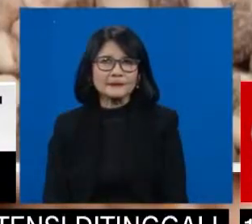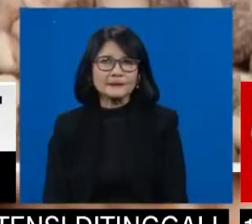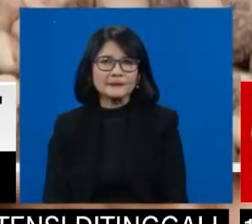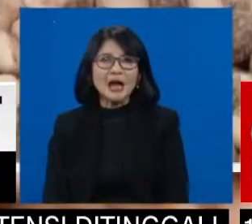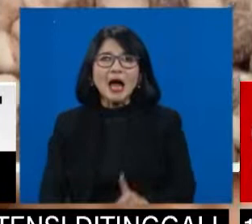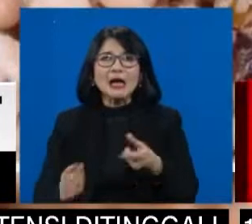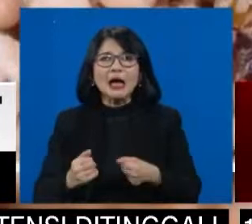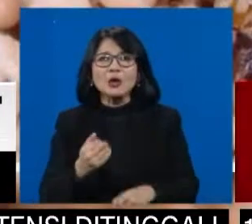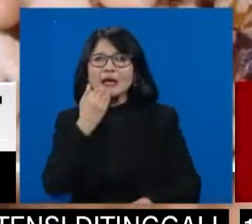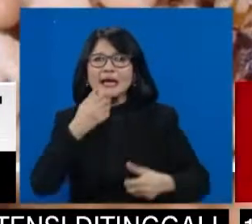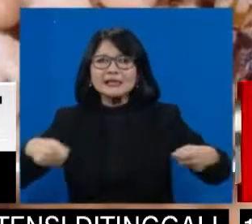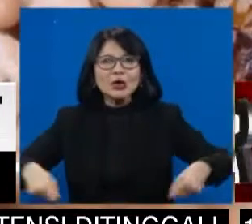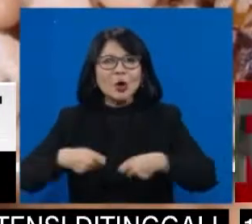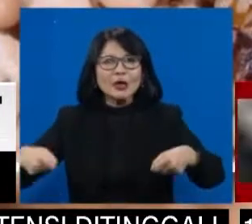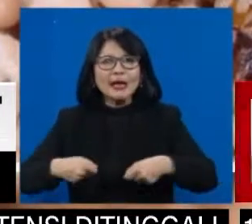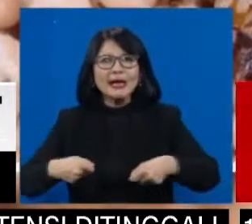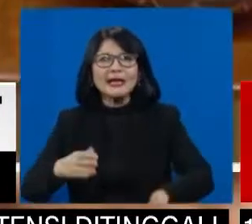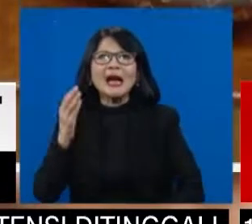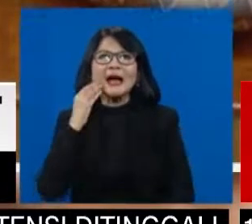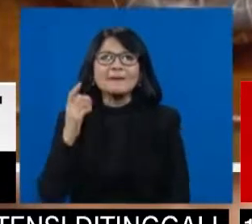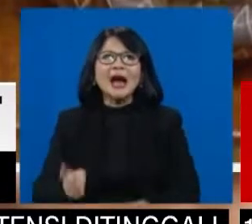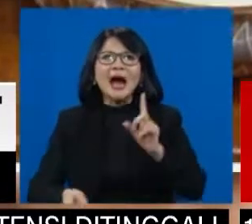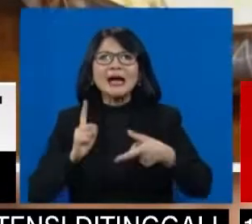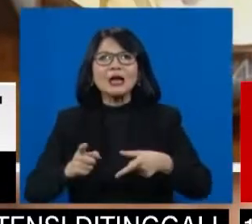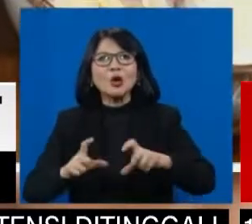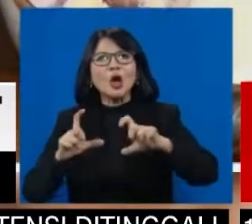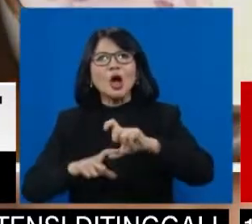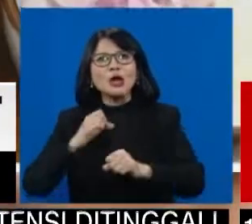kalau membuat dengan sorghum ini apa challenge-nya?